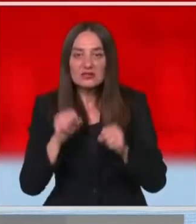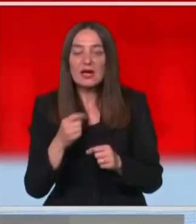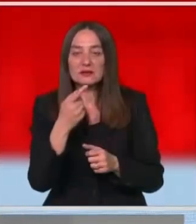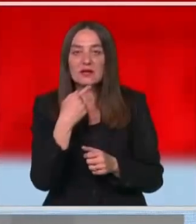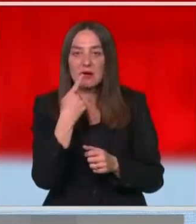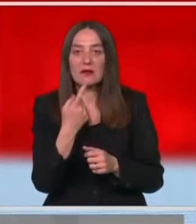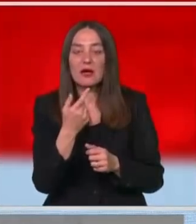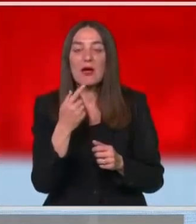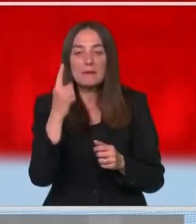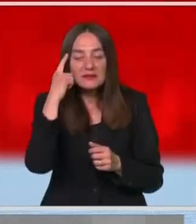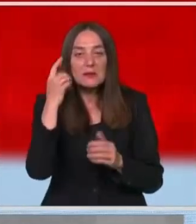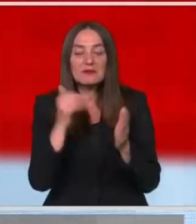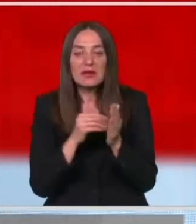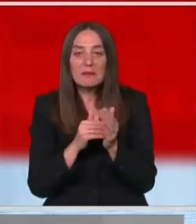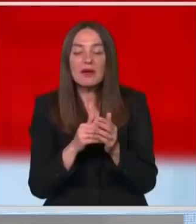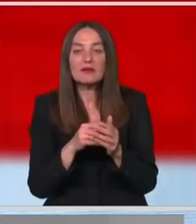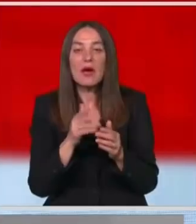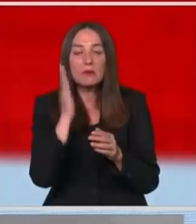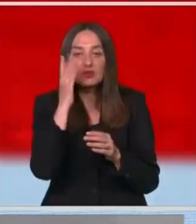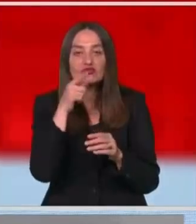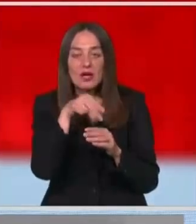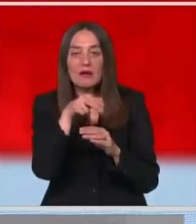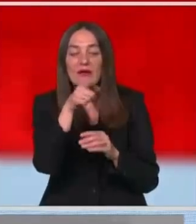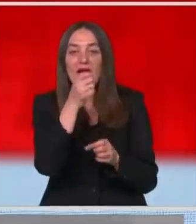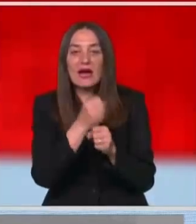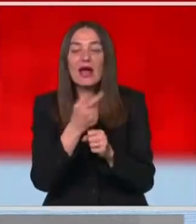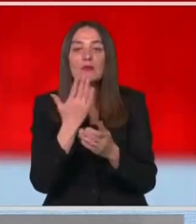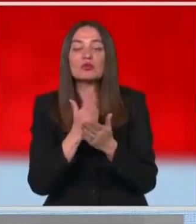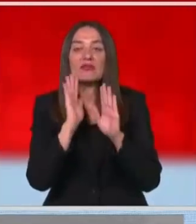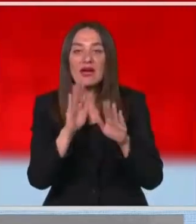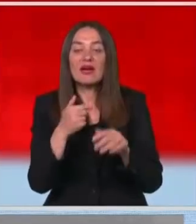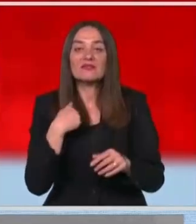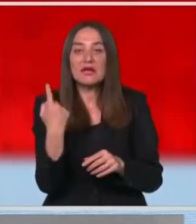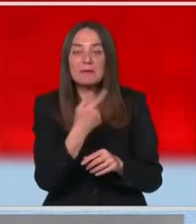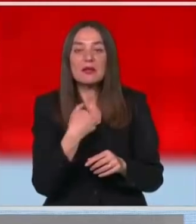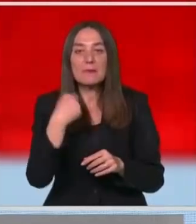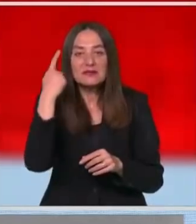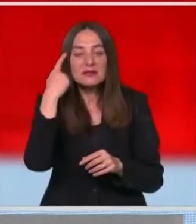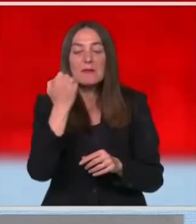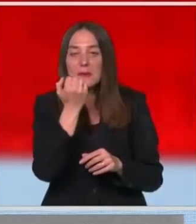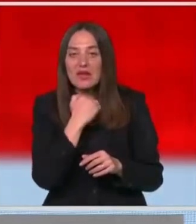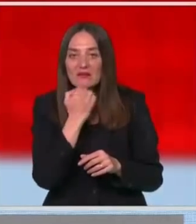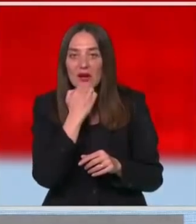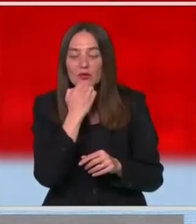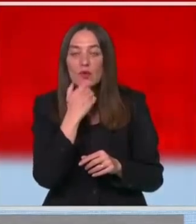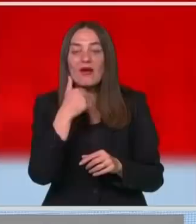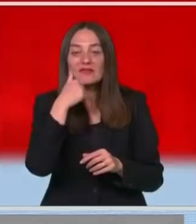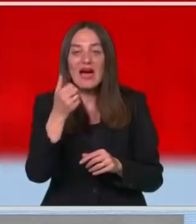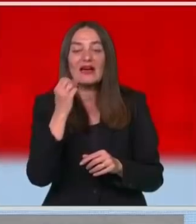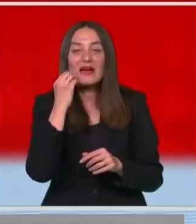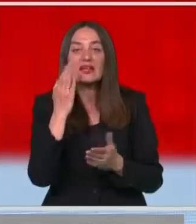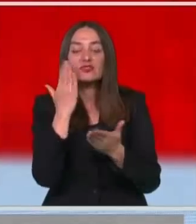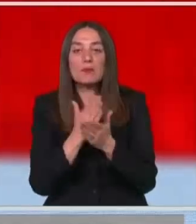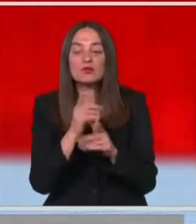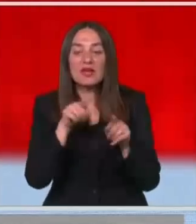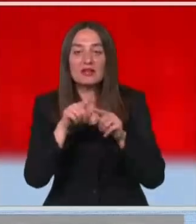mislim da treba da stremimo tome, da taj rast bude takav. Za mene i mislim da će za privredu dan kada ćemo biti